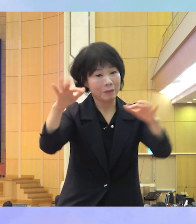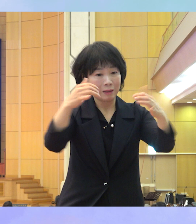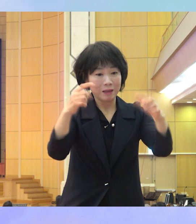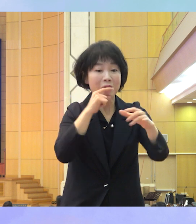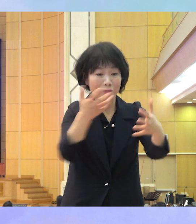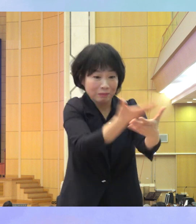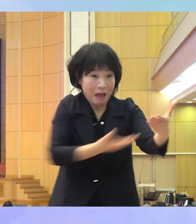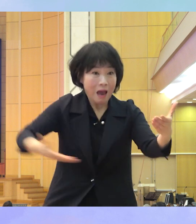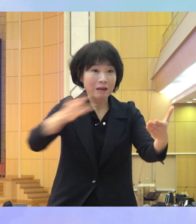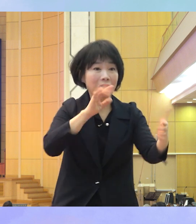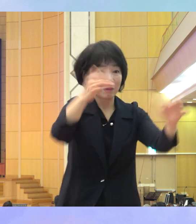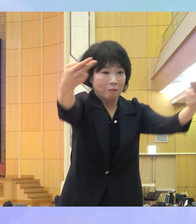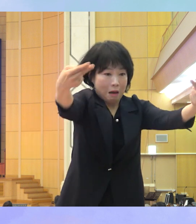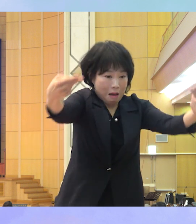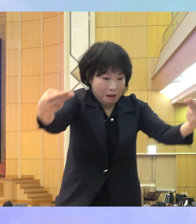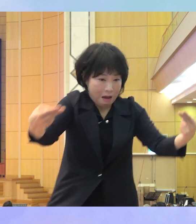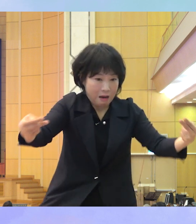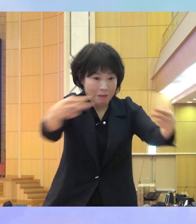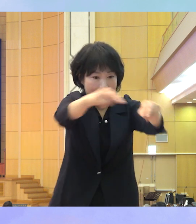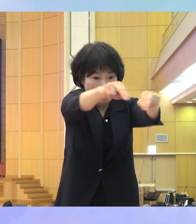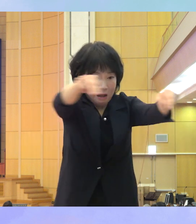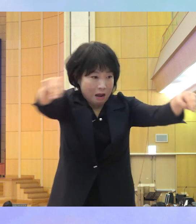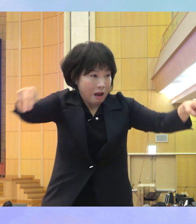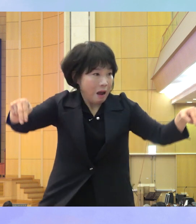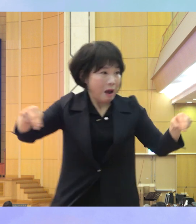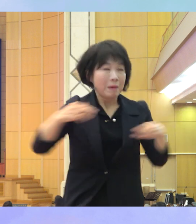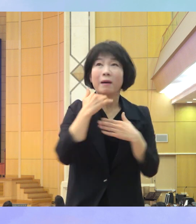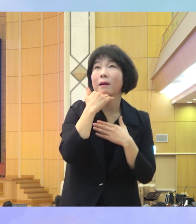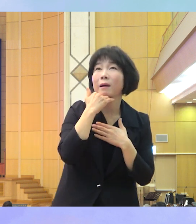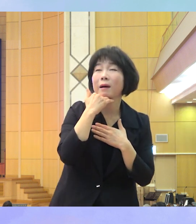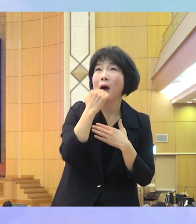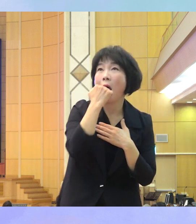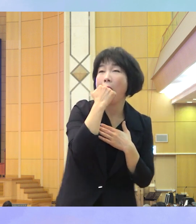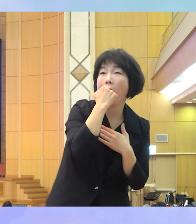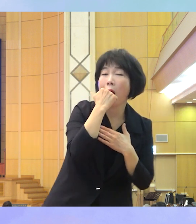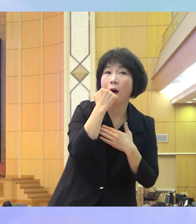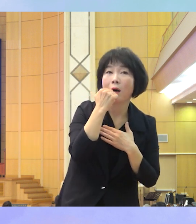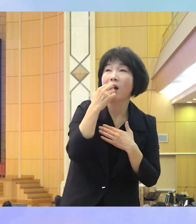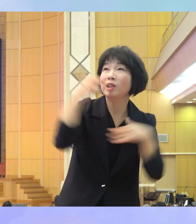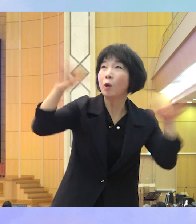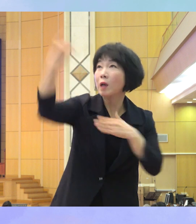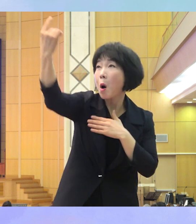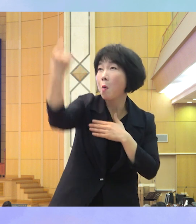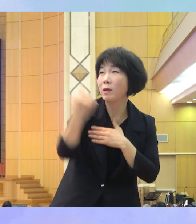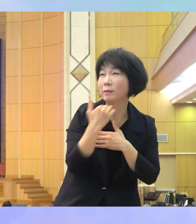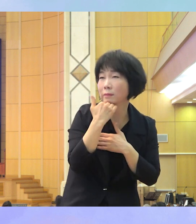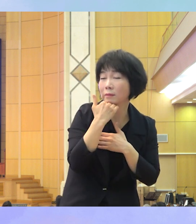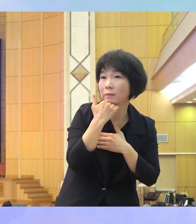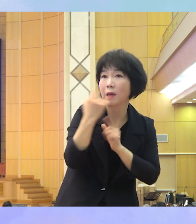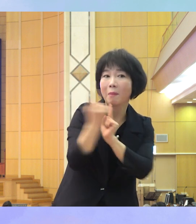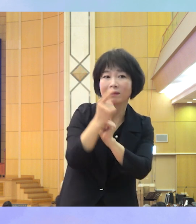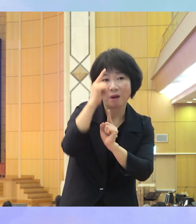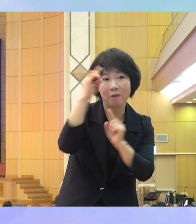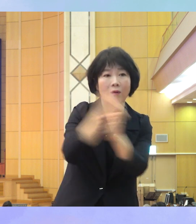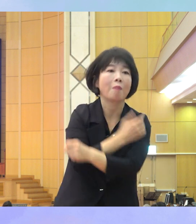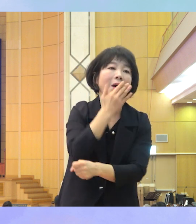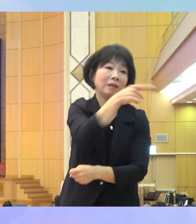그러잖아. 예수님이 성전에서 말씀 증거하고 나와보니까 어마어마한 사람들이 많이